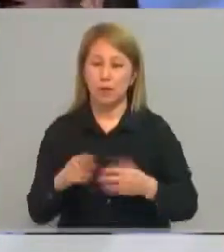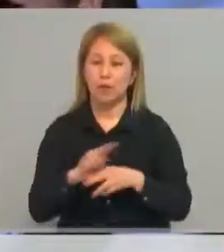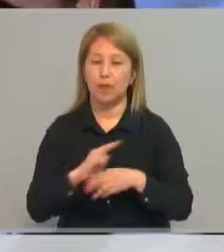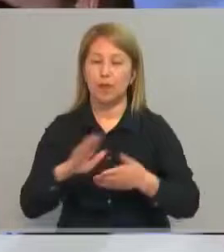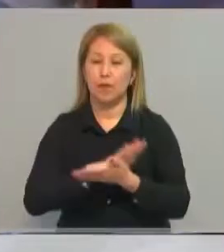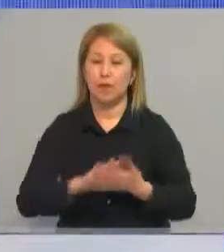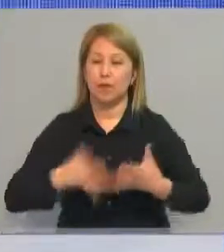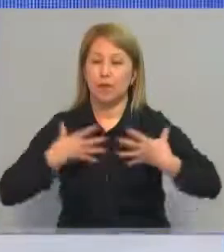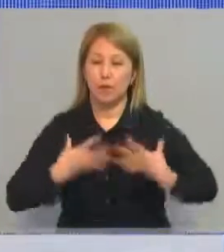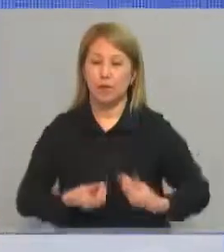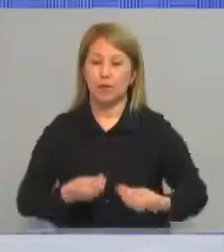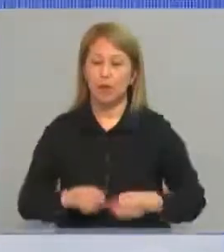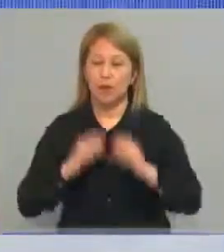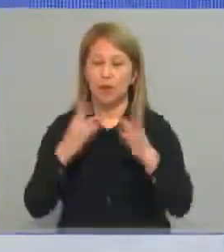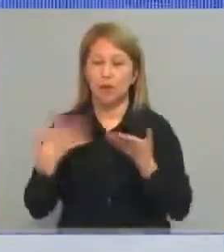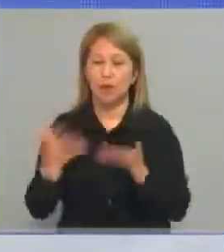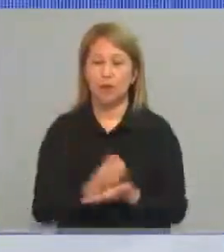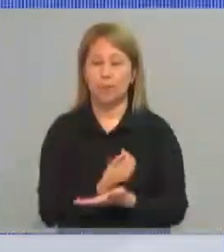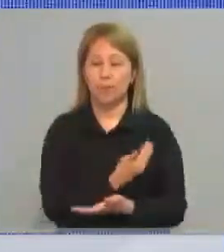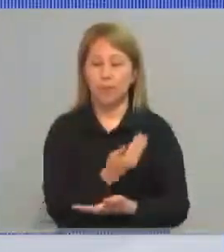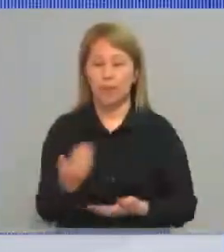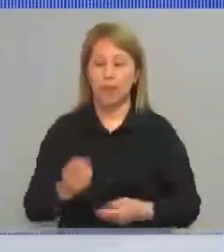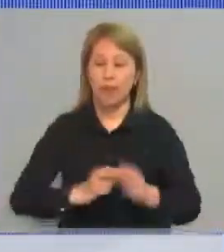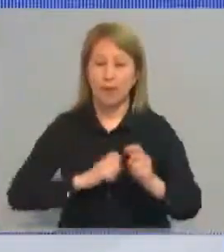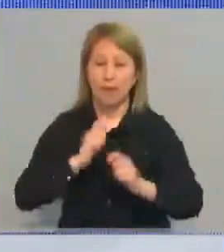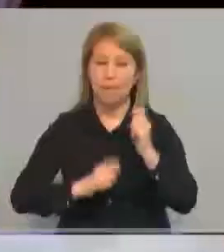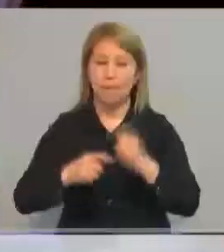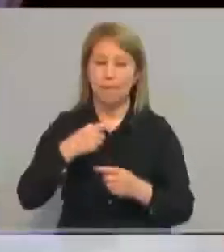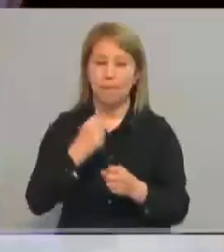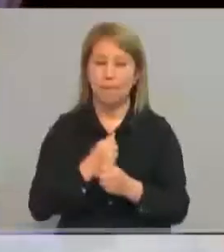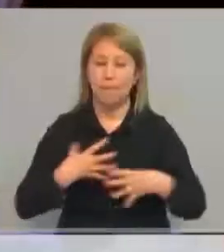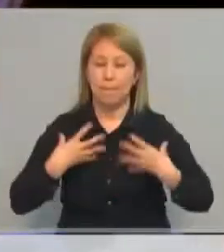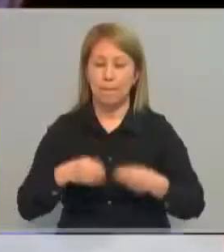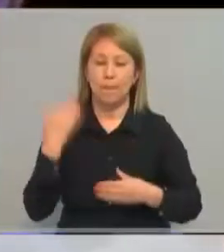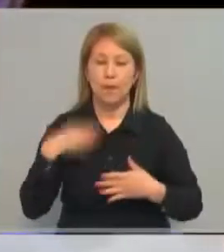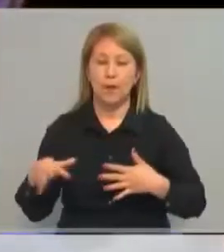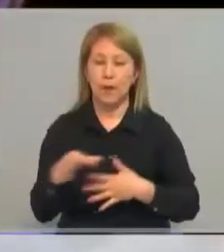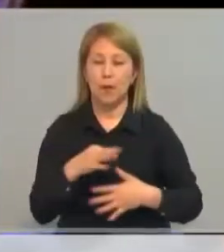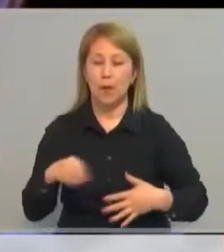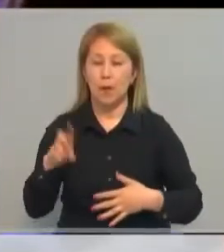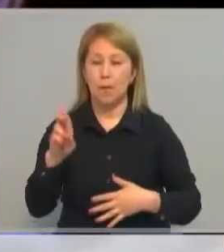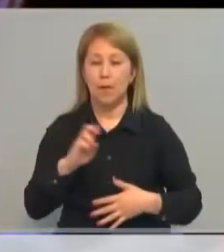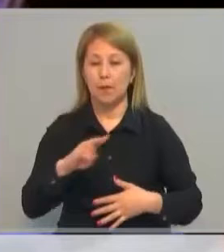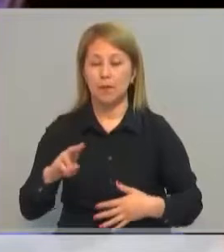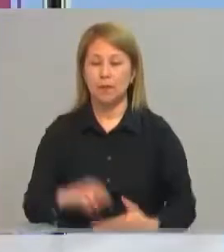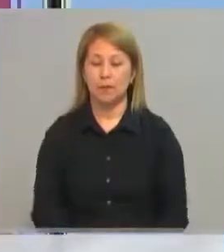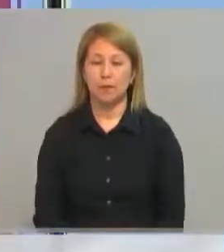здоровья и профессиональных успехов, сказал руководитель Управления общественного здоровья Туркестанской области Марат